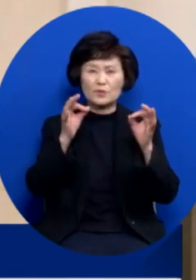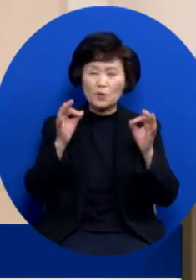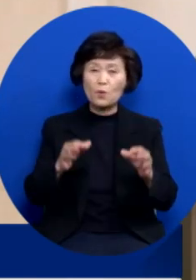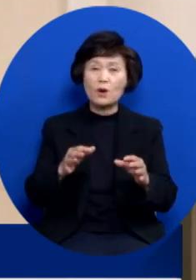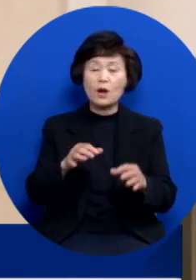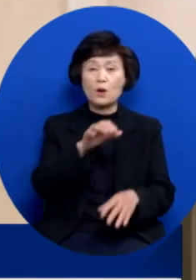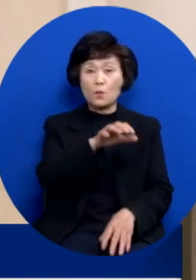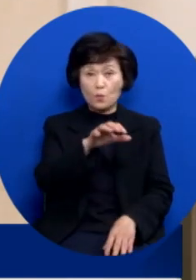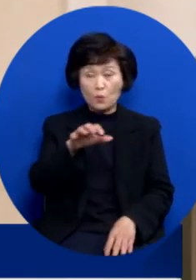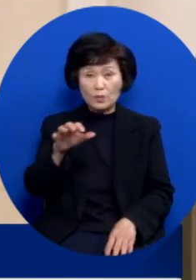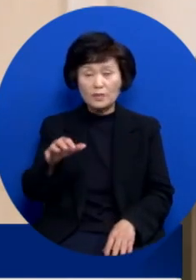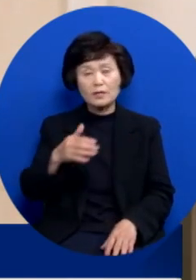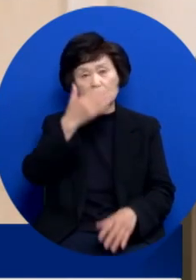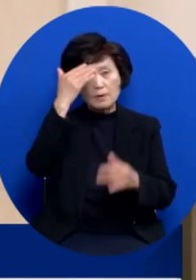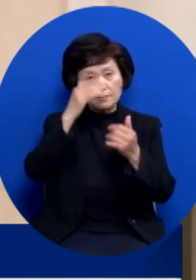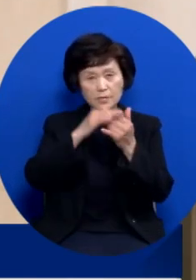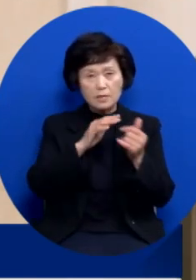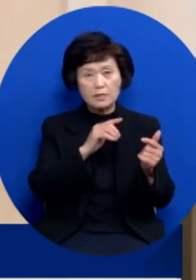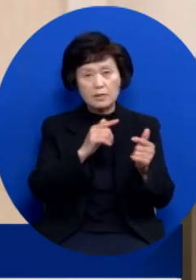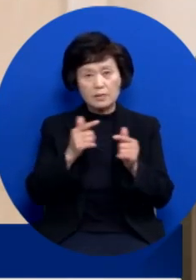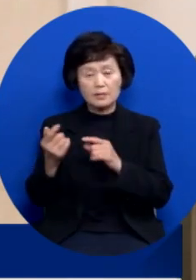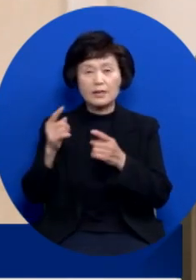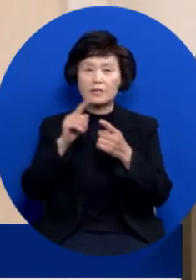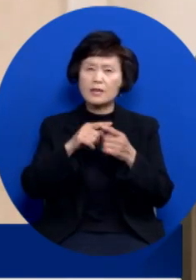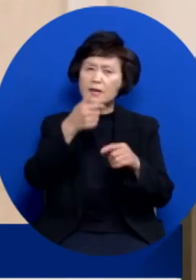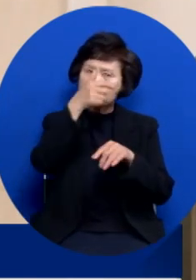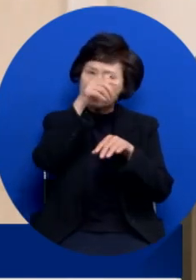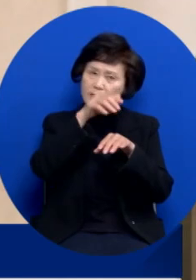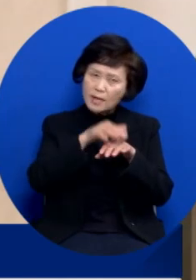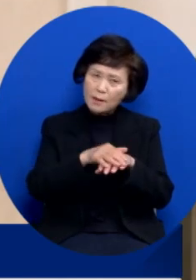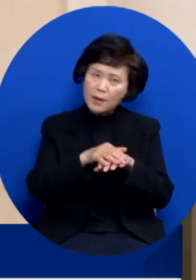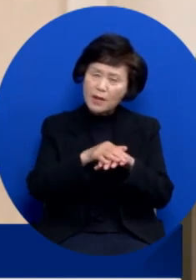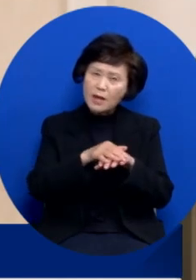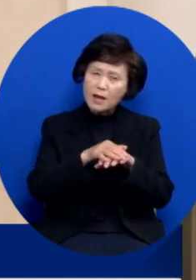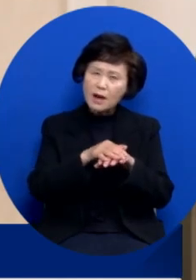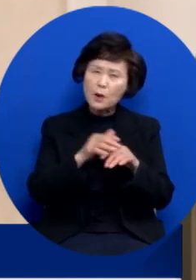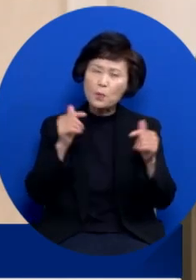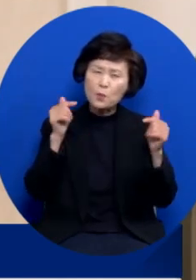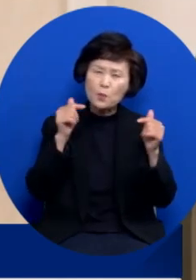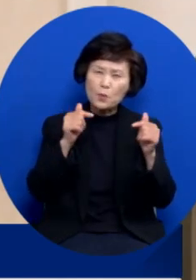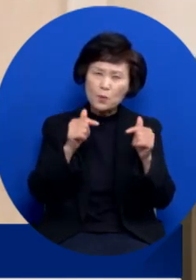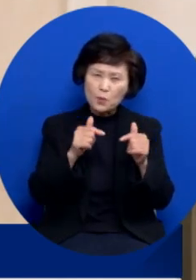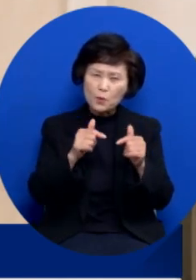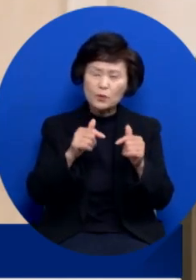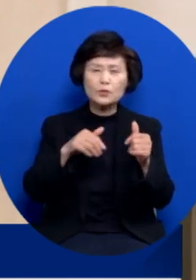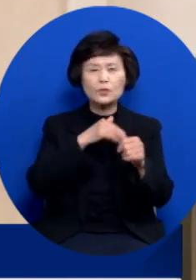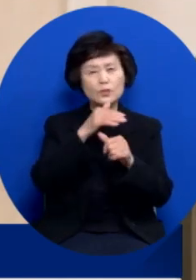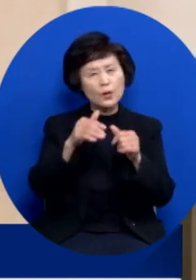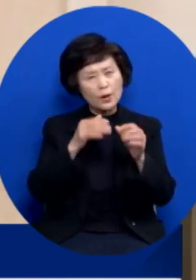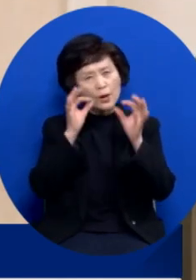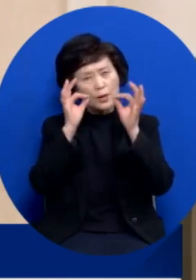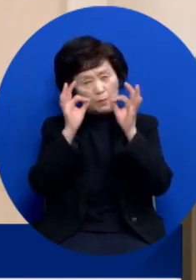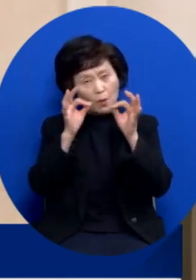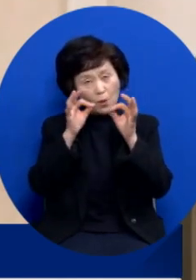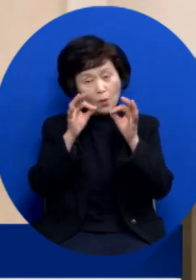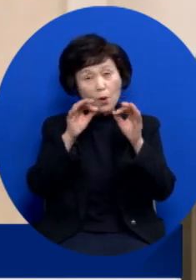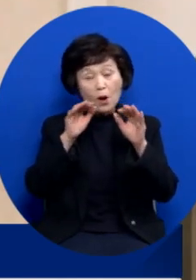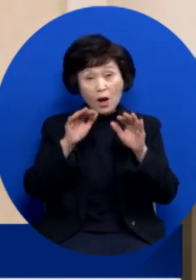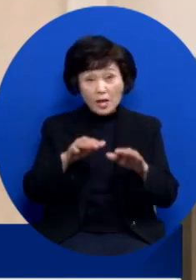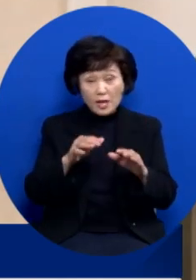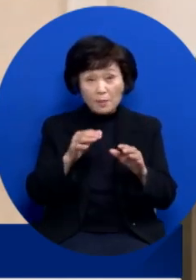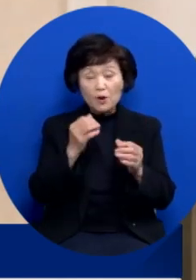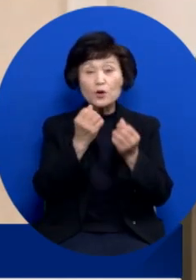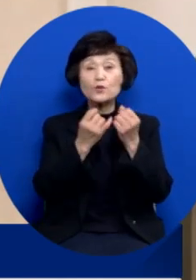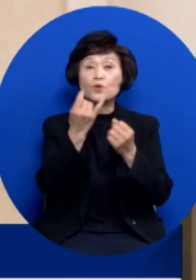현장에서의 그런 다음 세대 예배가 안팎에 무너져 있는 상황에서 이 컨퍼런스는 더욱더 의미가